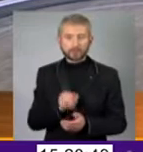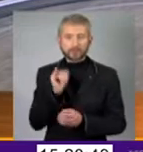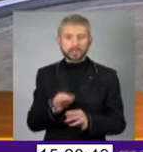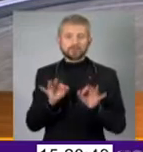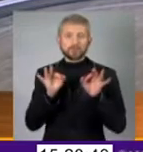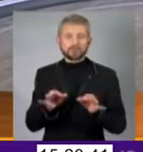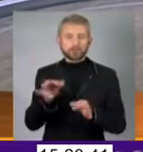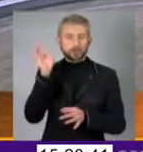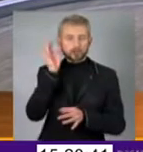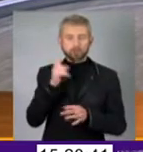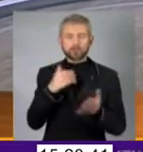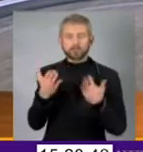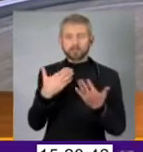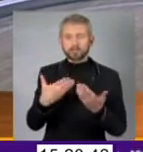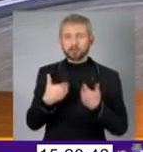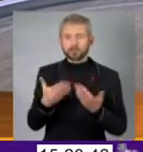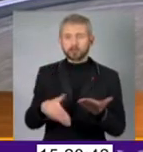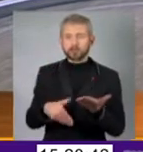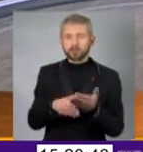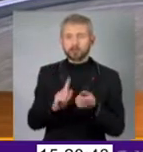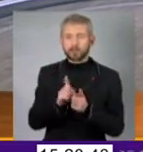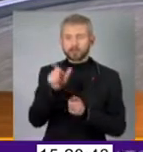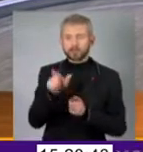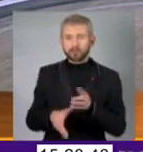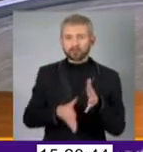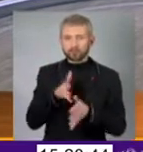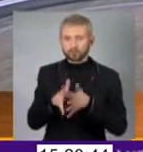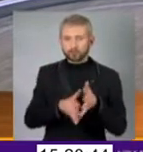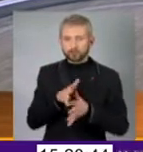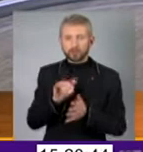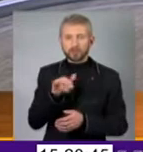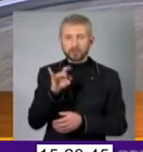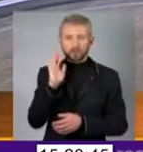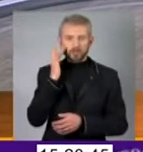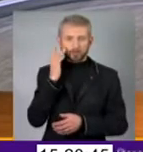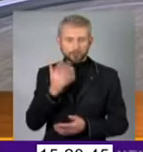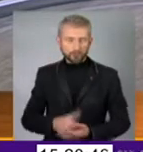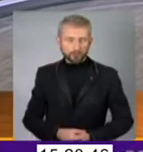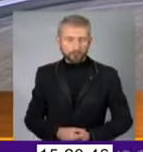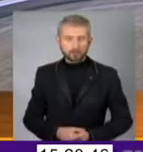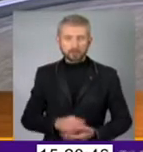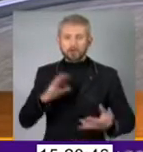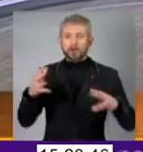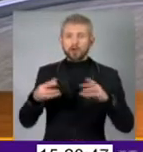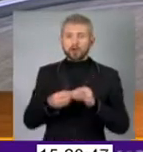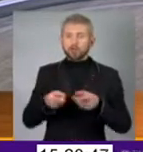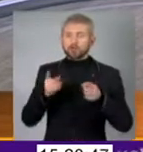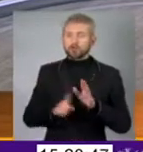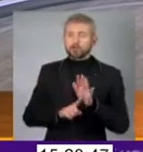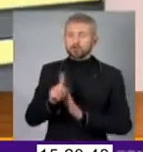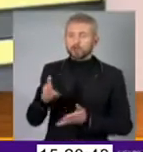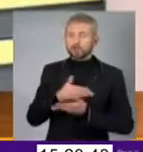звичайно, нагадаю, що спілкуватись нам з вами допомагає перекладач жестової мови Ігор Шавро. Отже, пане Вадиме, дійсно розпочинаємо